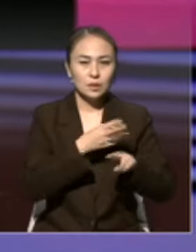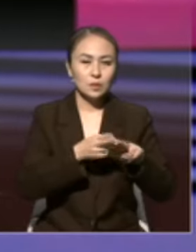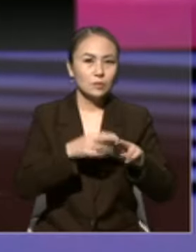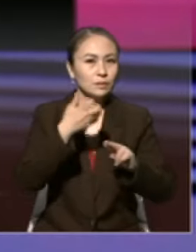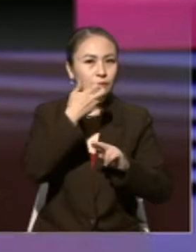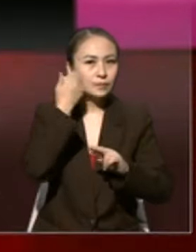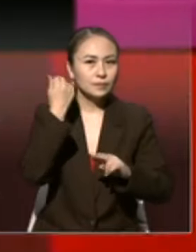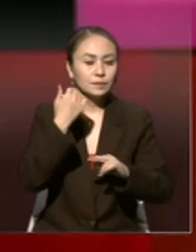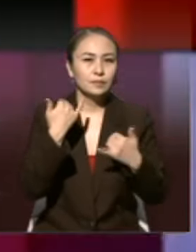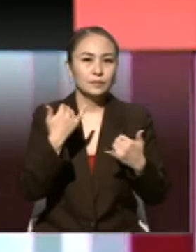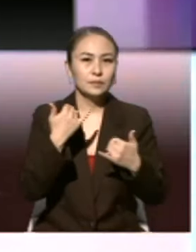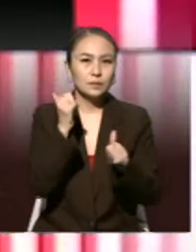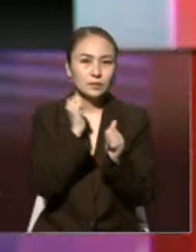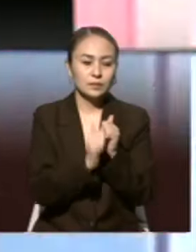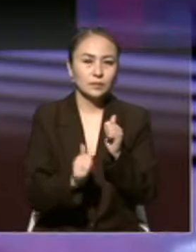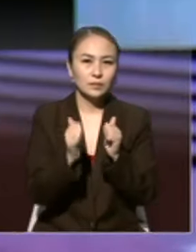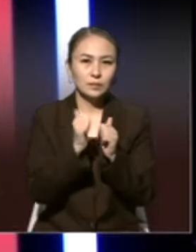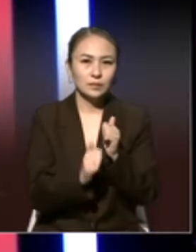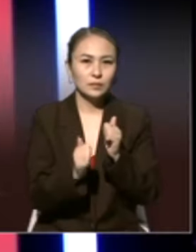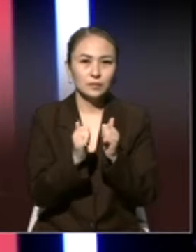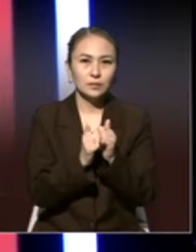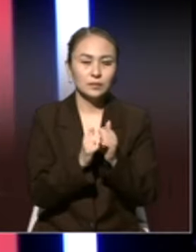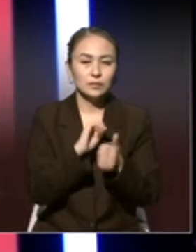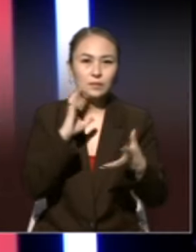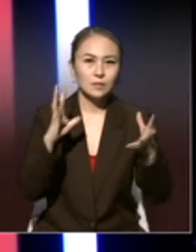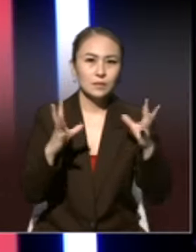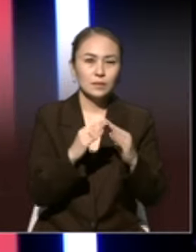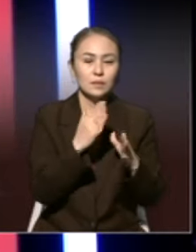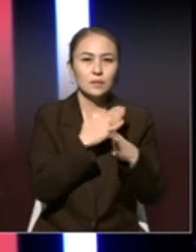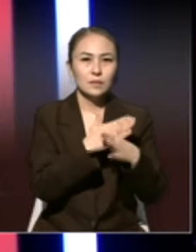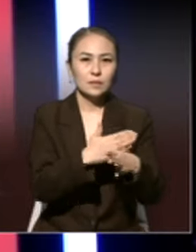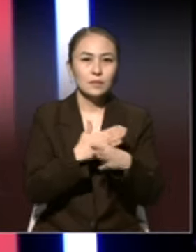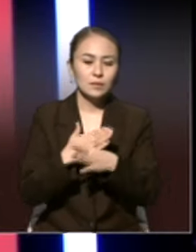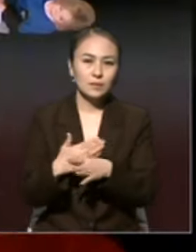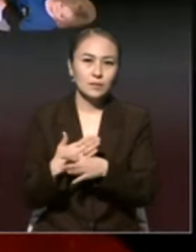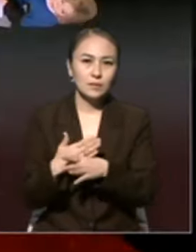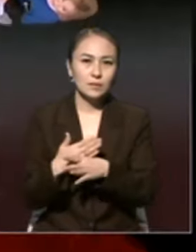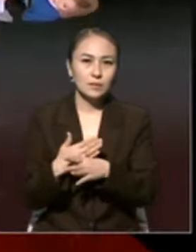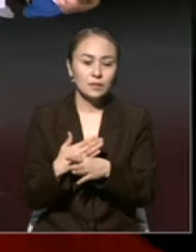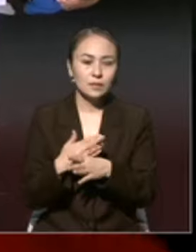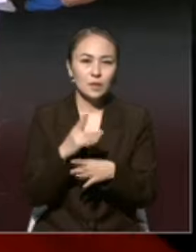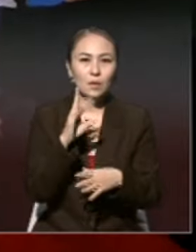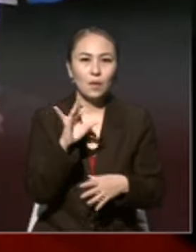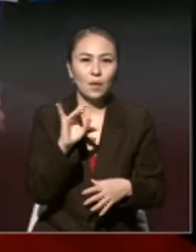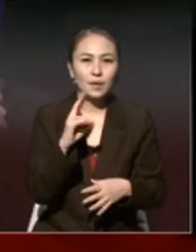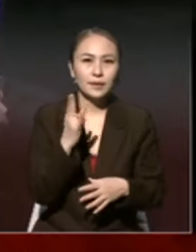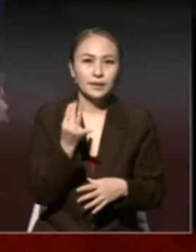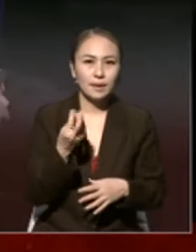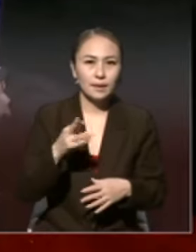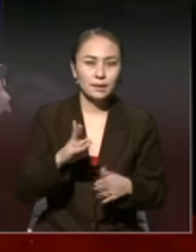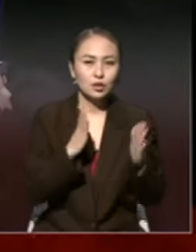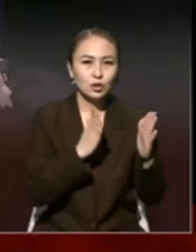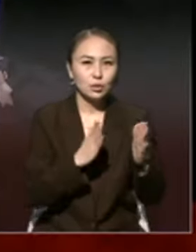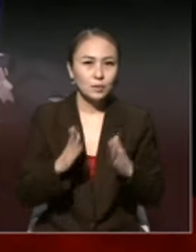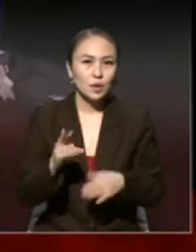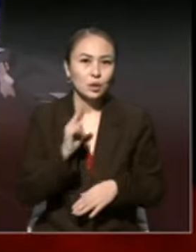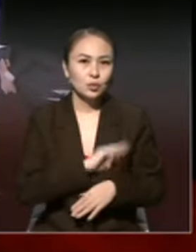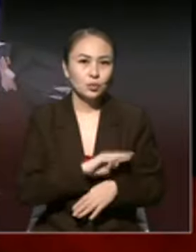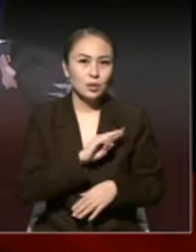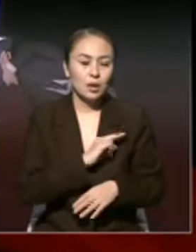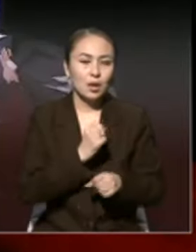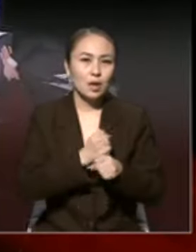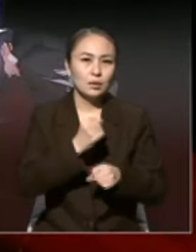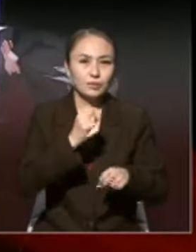арқылы біз қазір күнде барлық осы қайырымдылық жұмыстарды координация мен осы реттеу жұмыстарды және де